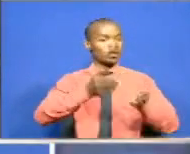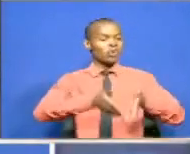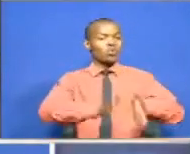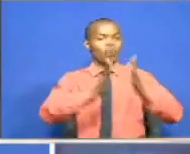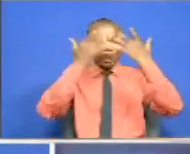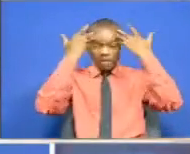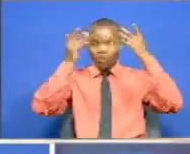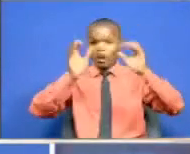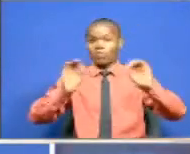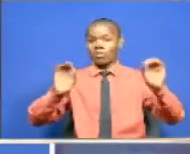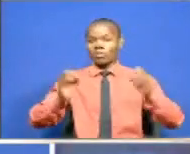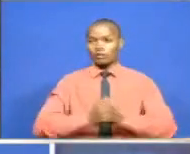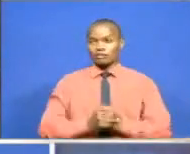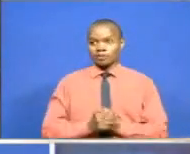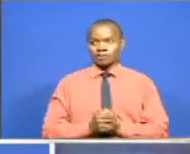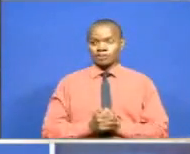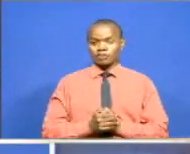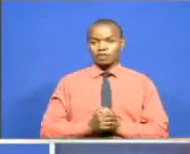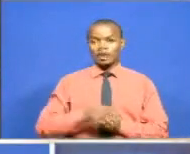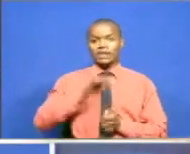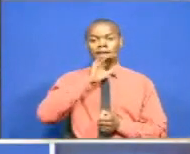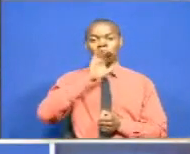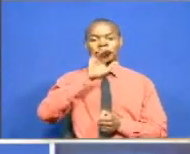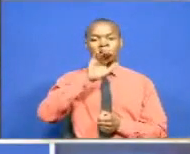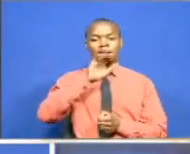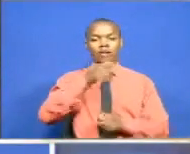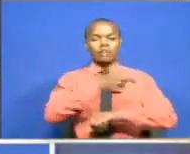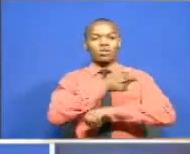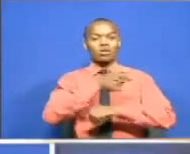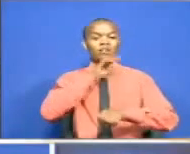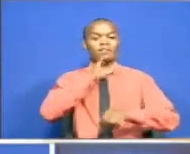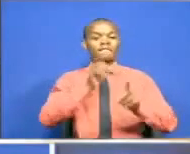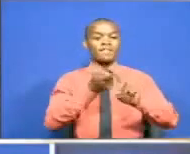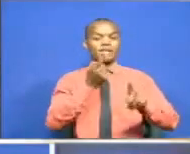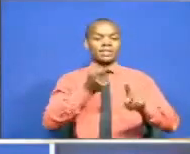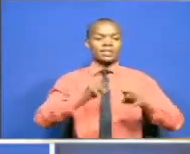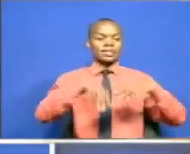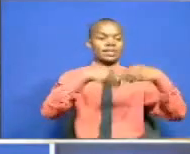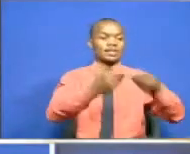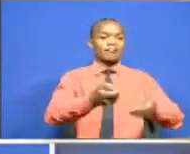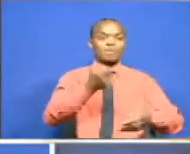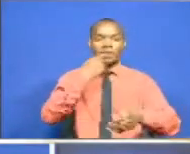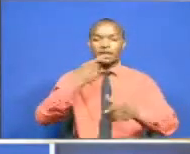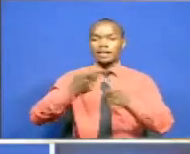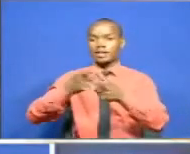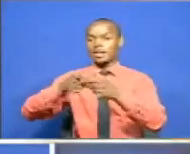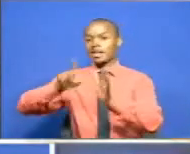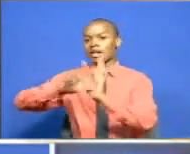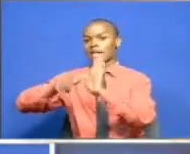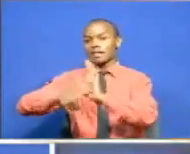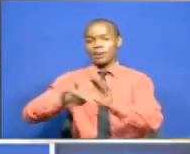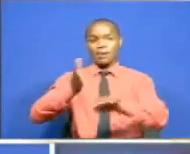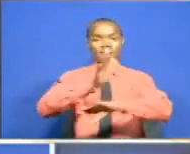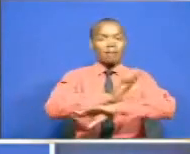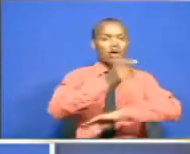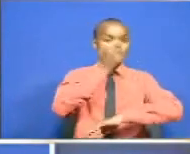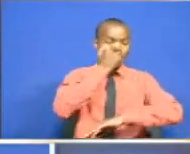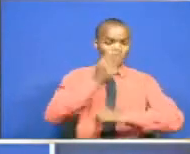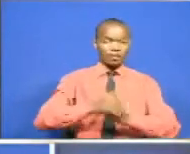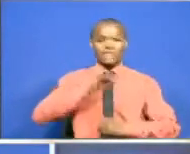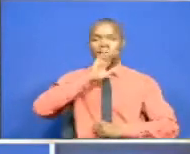sielewi. Sasa ikakuwa tu mtoto atoke kwa dawa alafu tutaelekea nyumbani. Mtoto sasa bado ana sikia